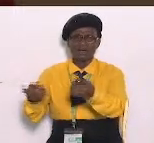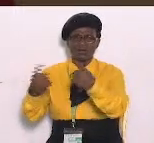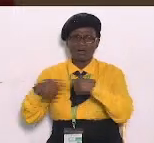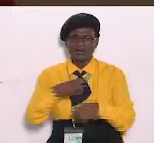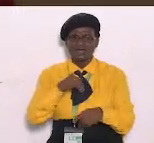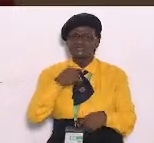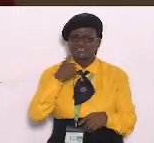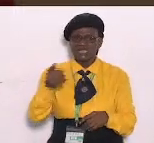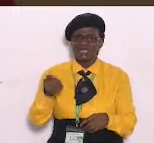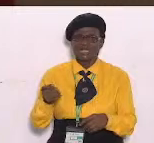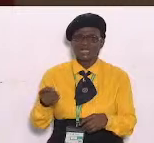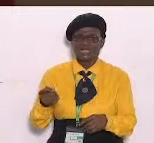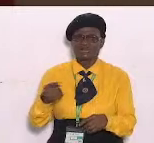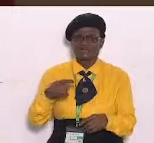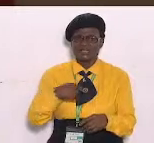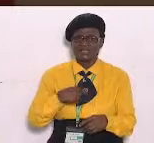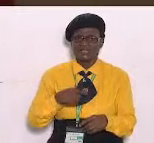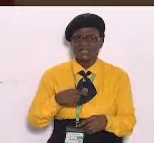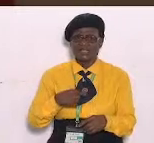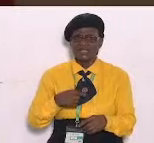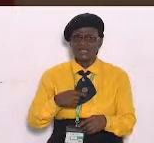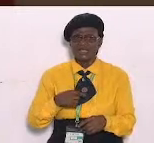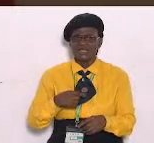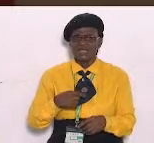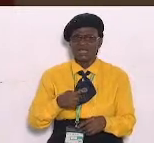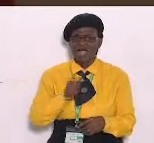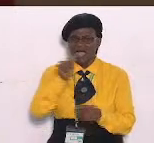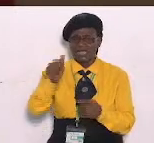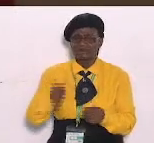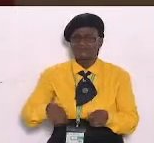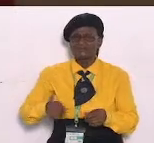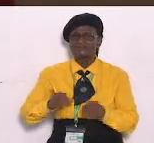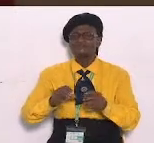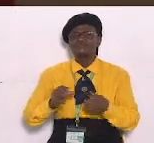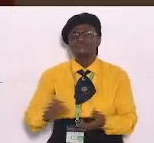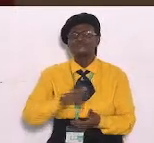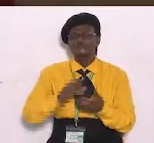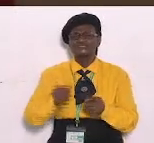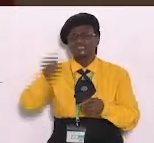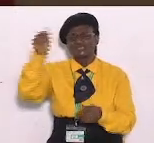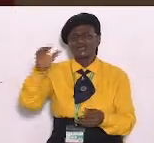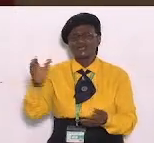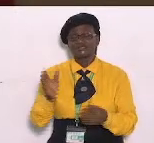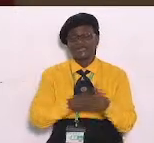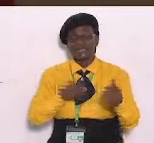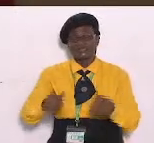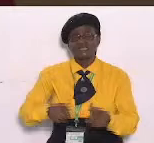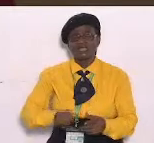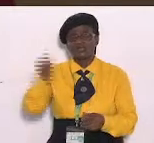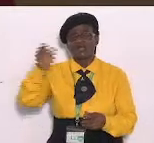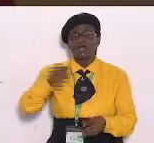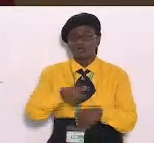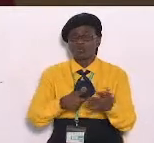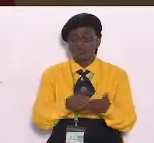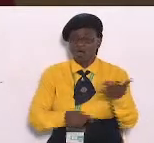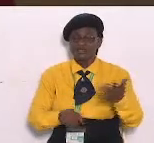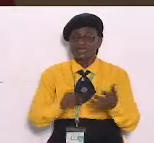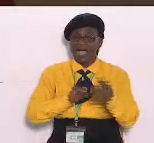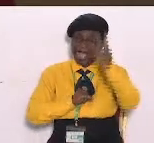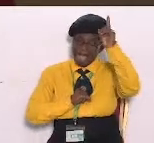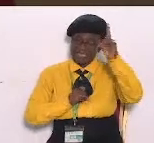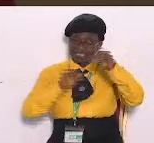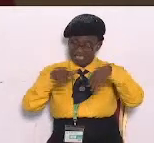m'appartienne si tu viens tu viens me dire que tu es riche je vais te dire que je suis plus riche que le le